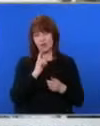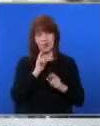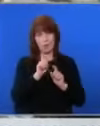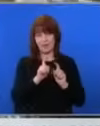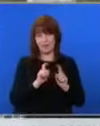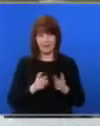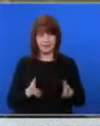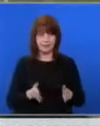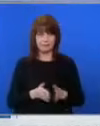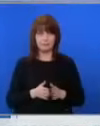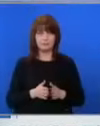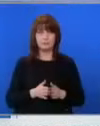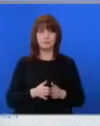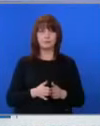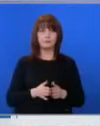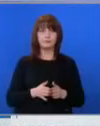коментираха.